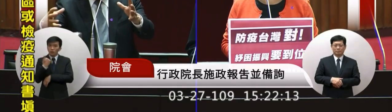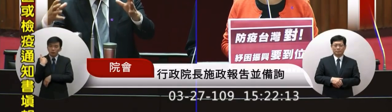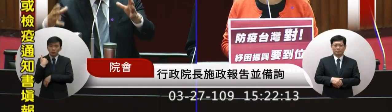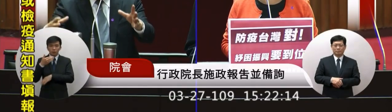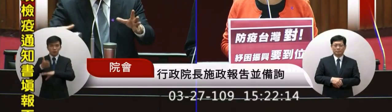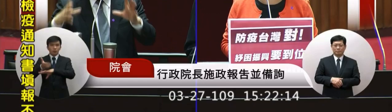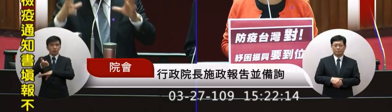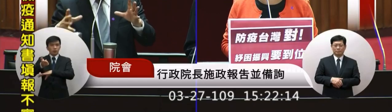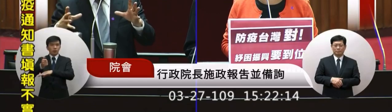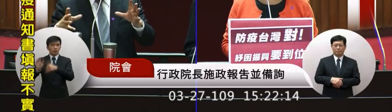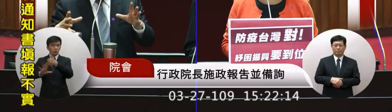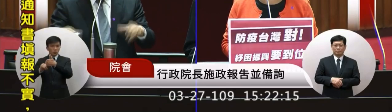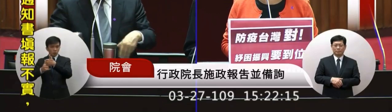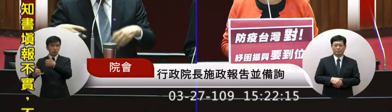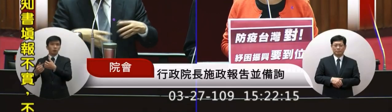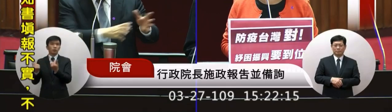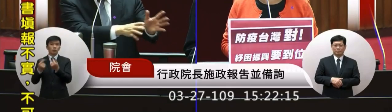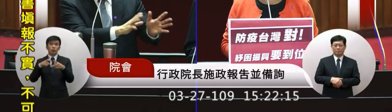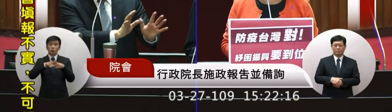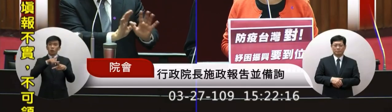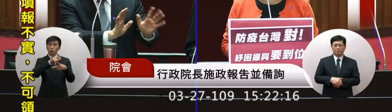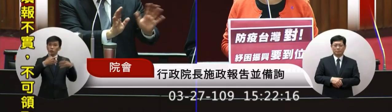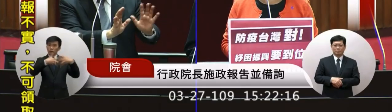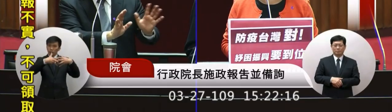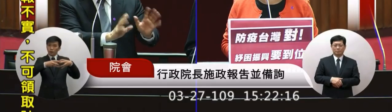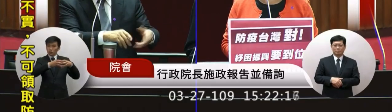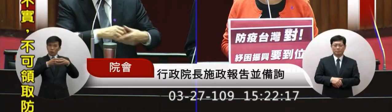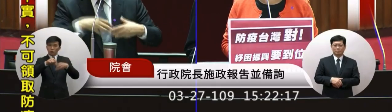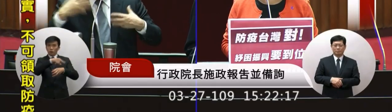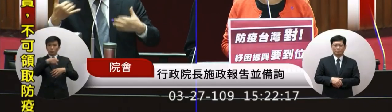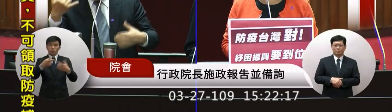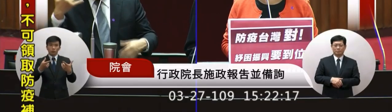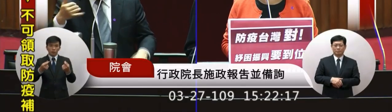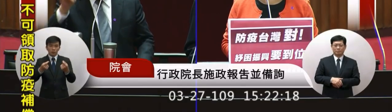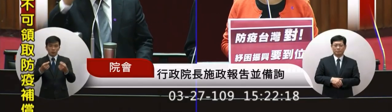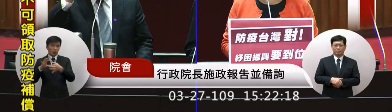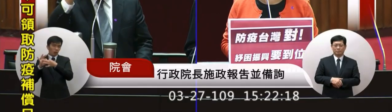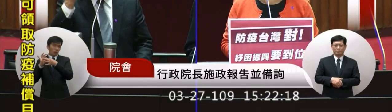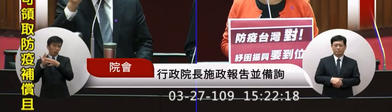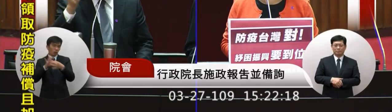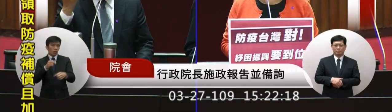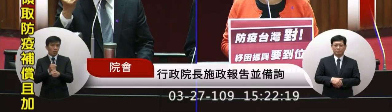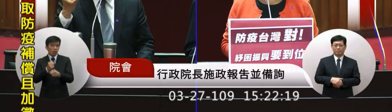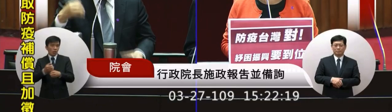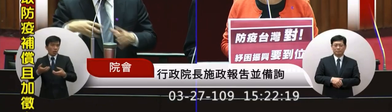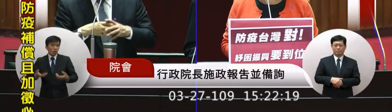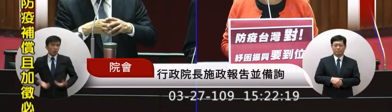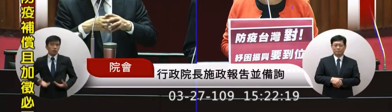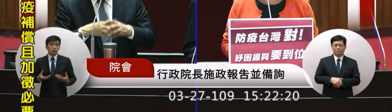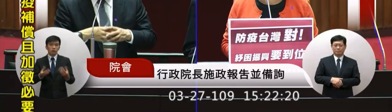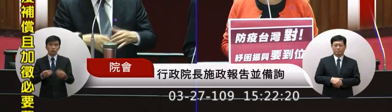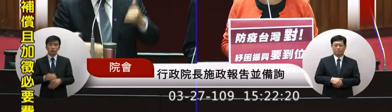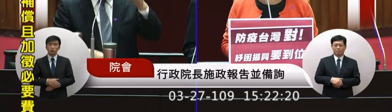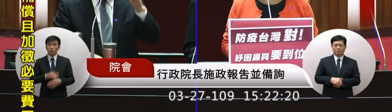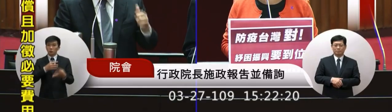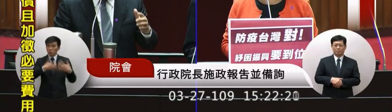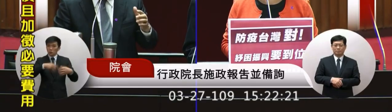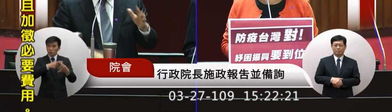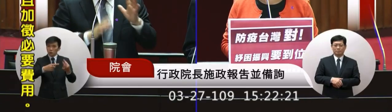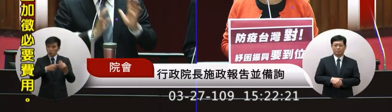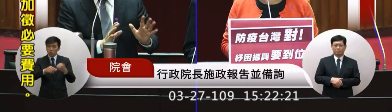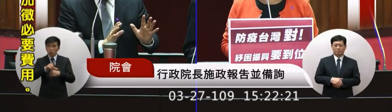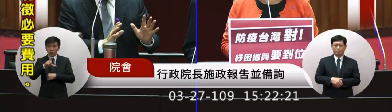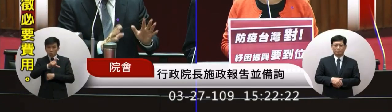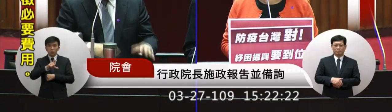机工会这个团队，他们也是没有休息，快速的把60部机组本来要半